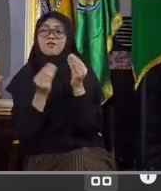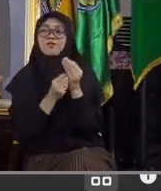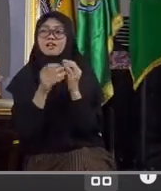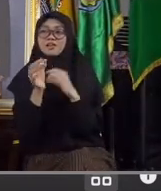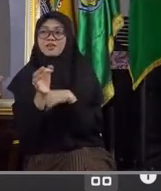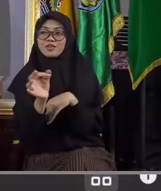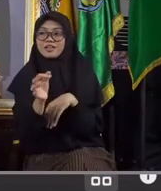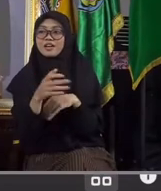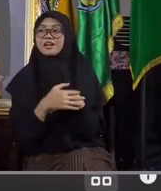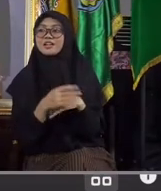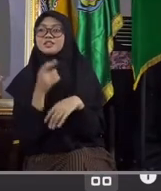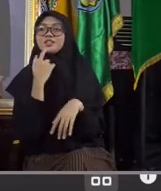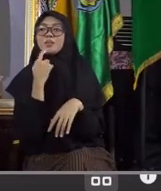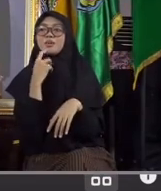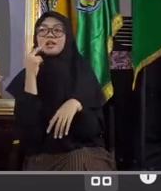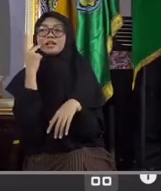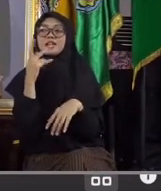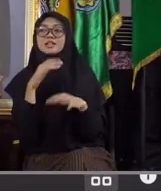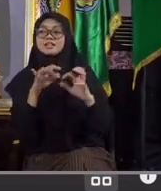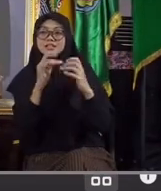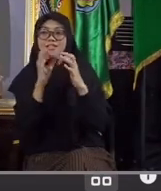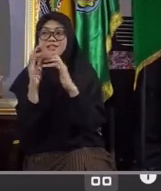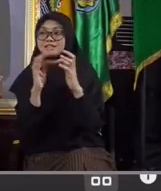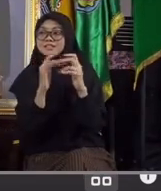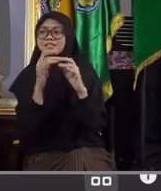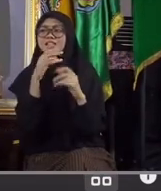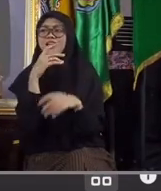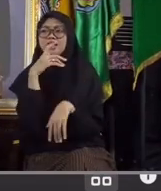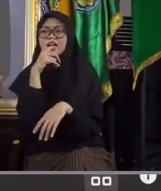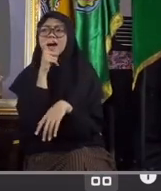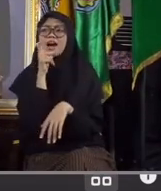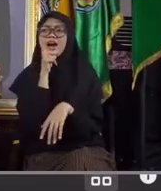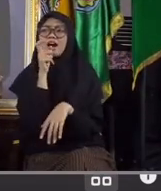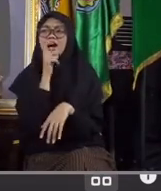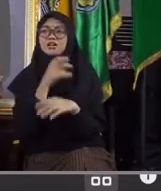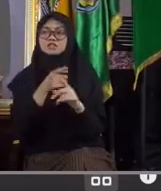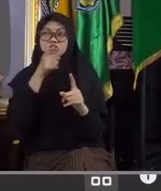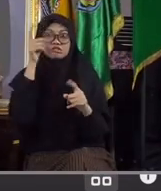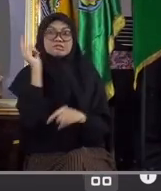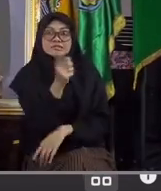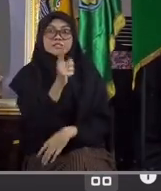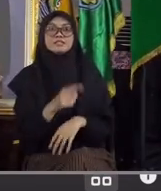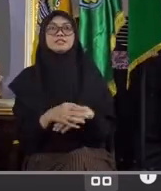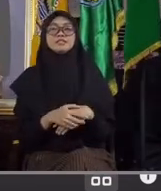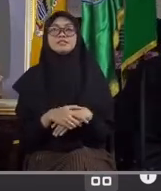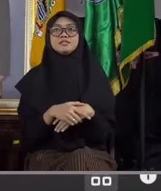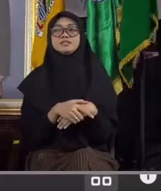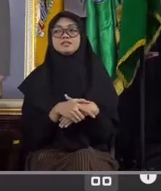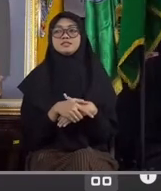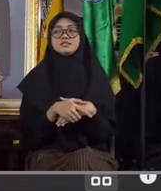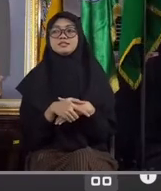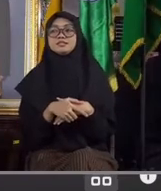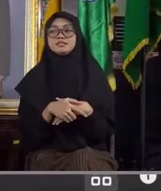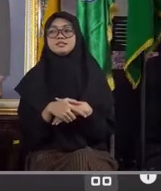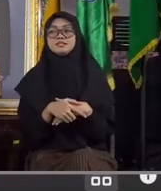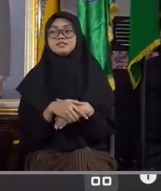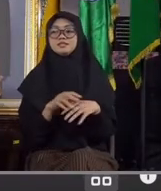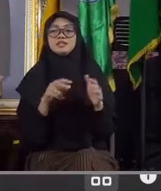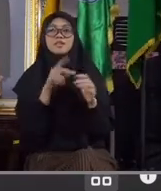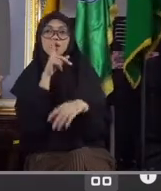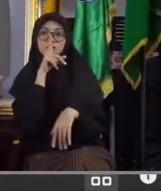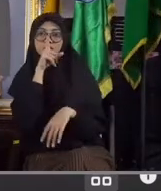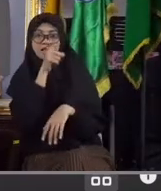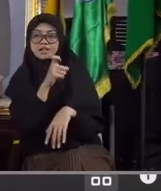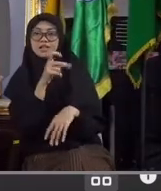oke, delok drijine. Drijine ngene-ngene guyu ning sesuk slep ngono kira-kira. Oke, pertanyaan kedua.